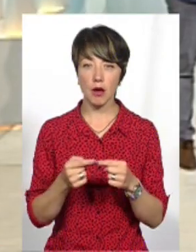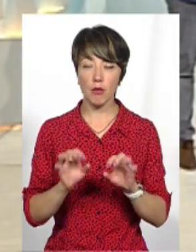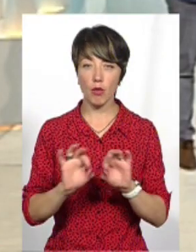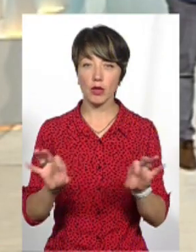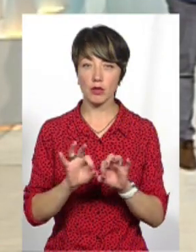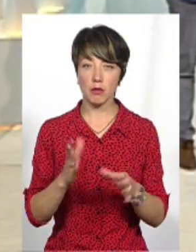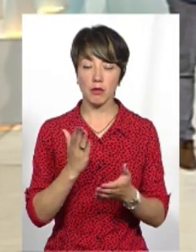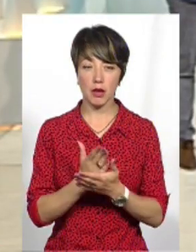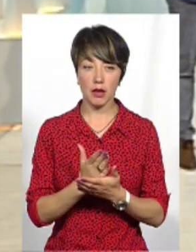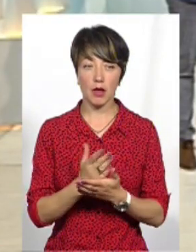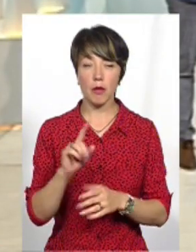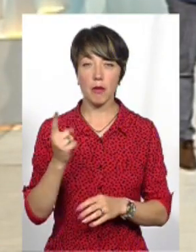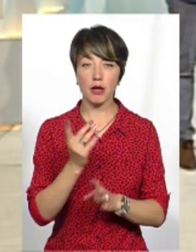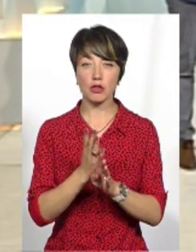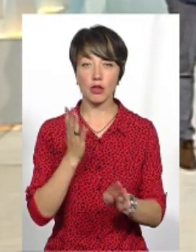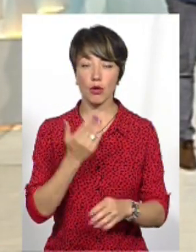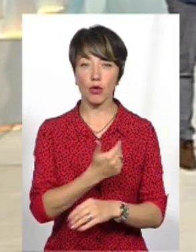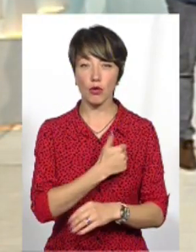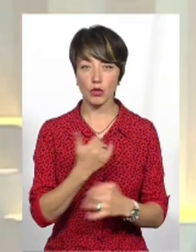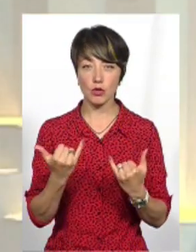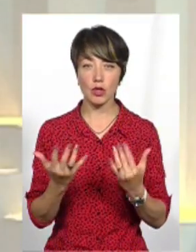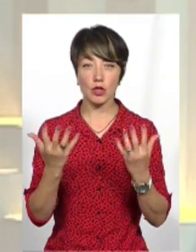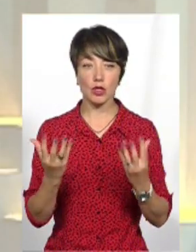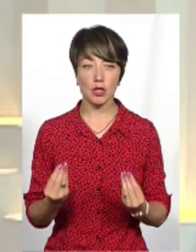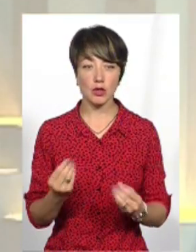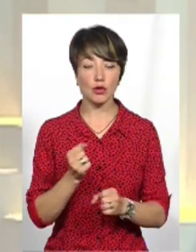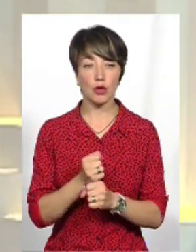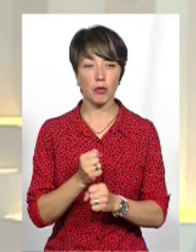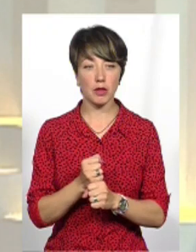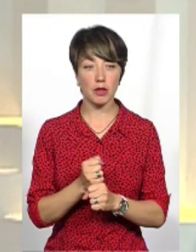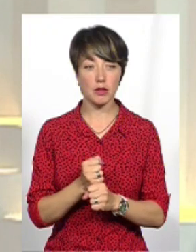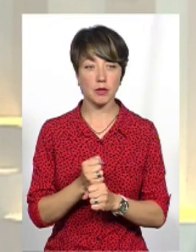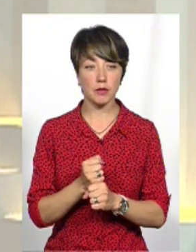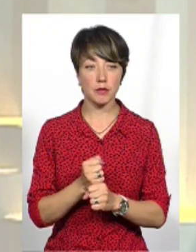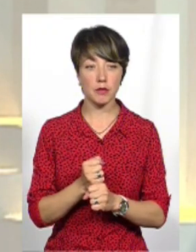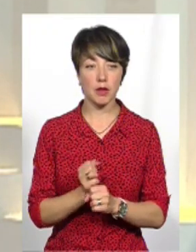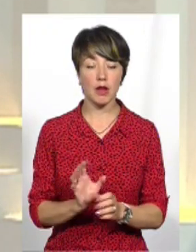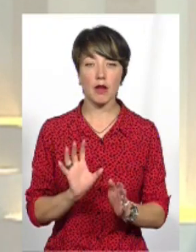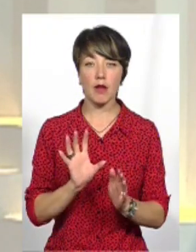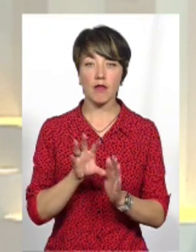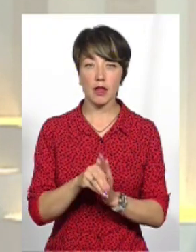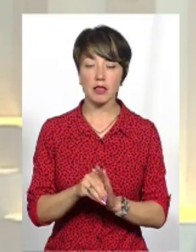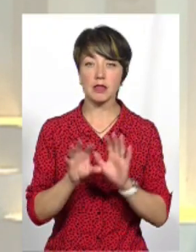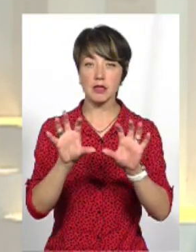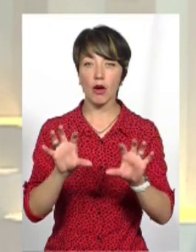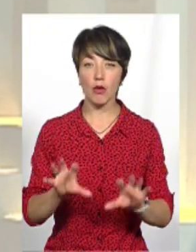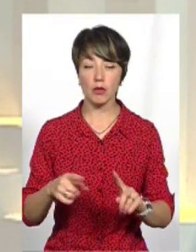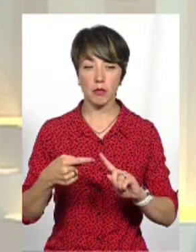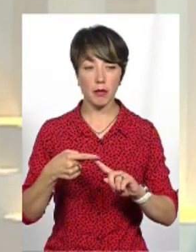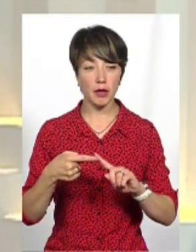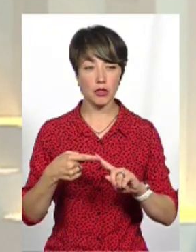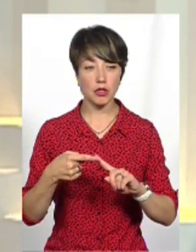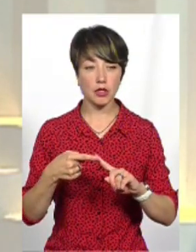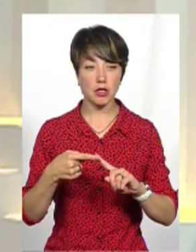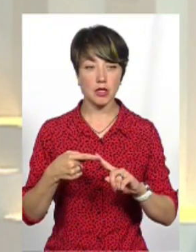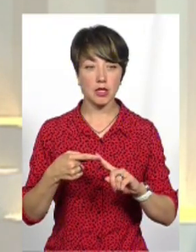конкретизуєте? Сам перед я хочу на сьогоднішній день зробити, внести такі закони. Перший закон, який